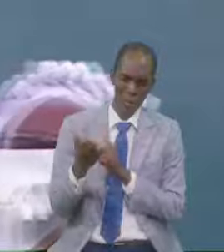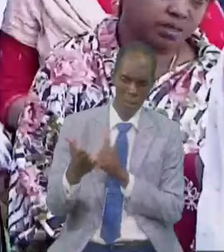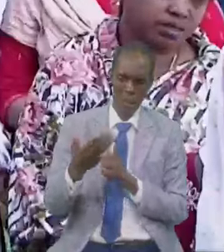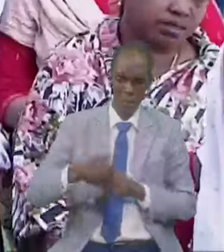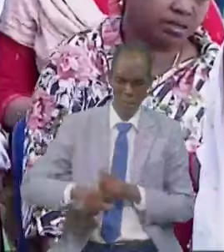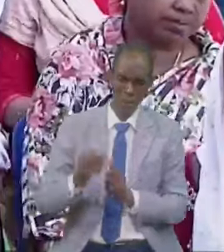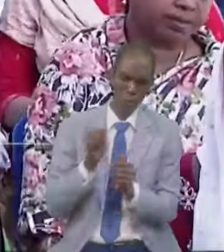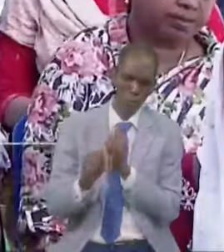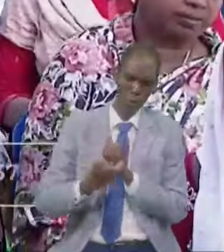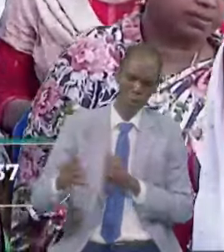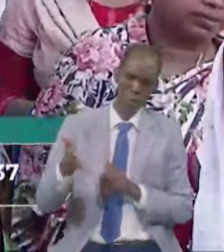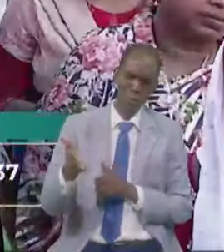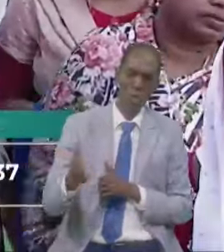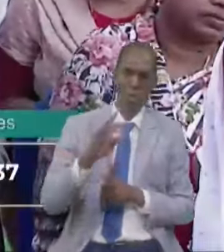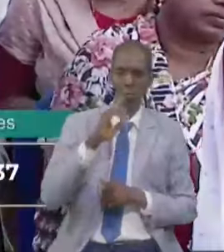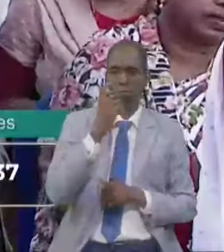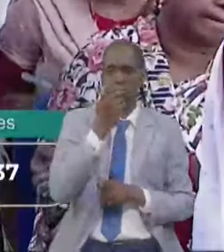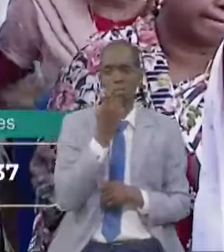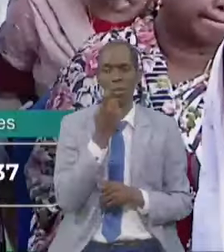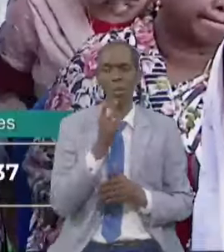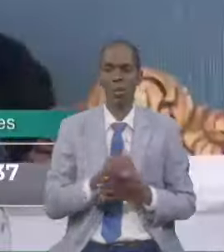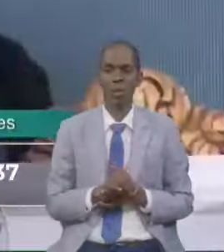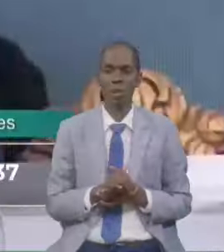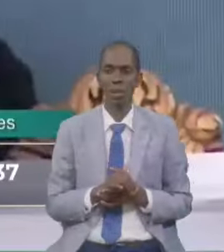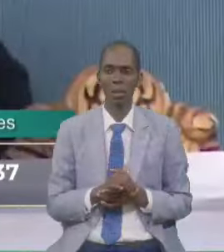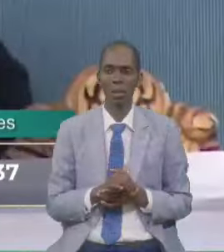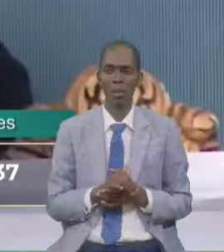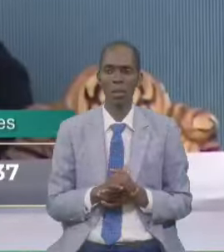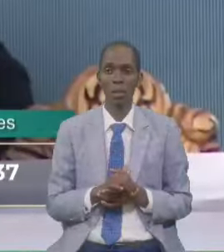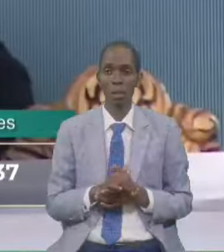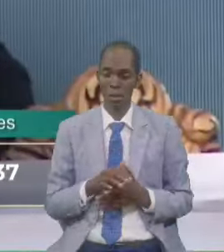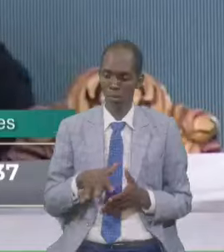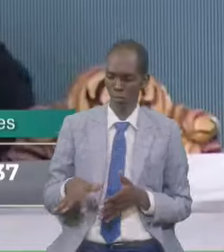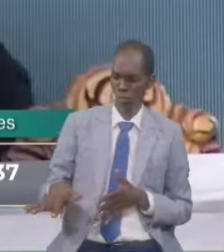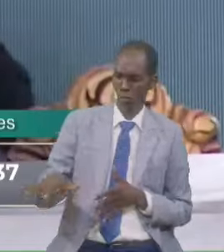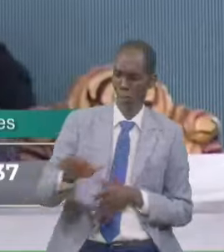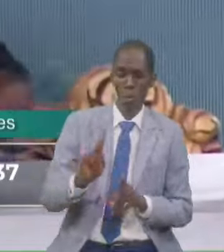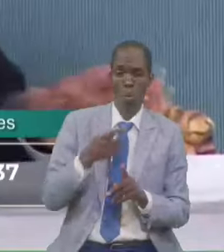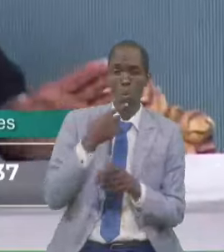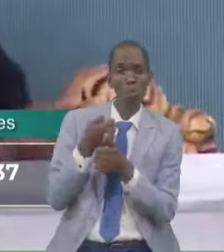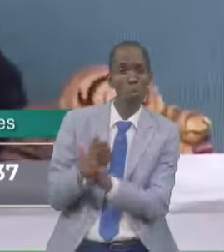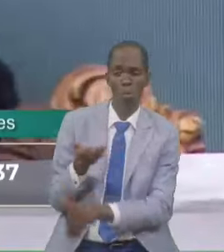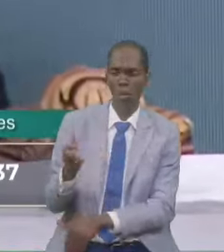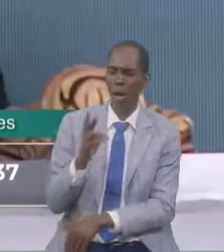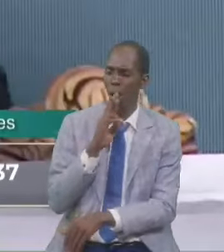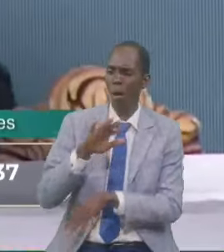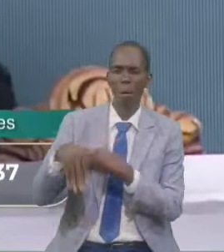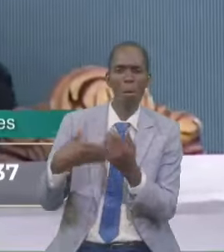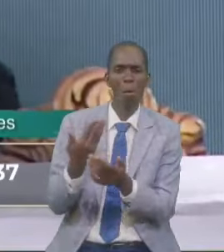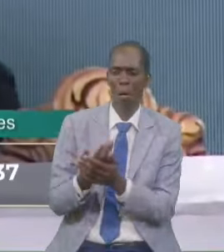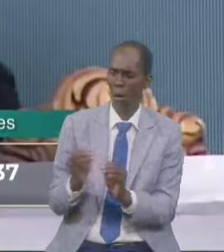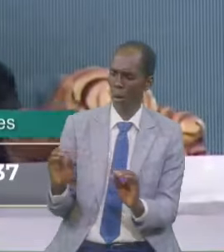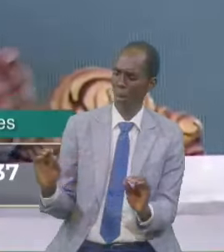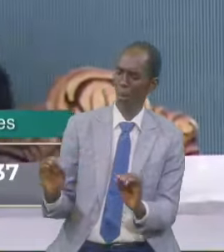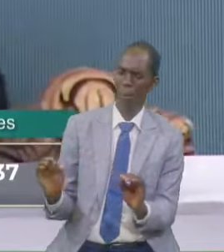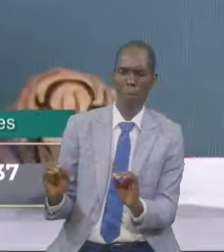ఎంత మంది అప్పటికి వెళ్ళున్నారు, ఇంకెంత మంది వెళ్తున్నారు? They are all zeros. వారందరూ కూడా సున్నాలే. They copy each other.